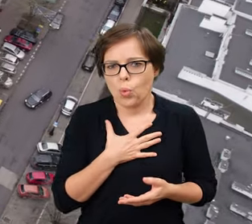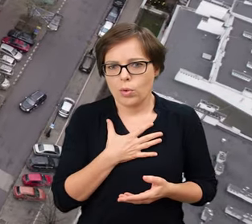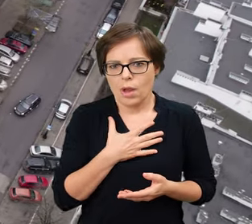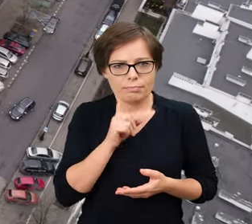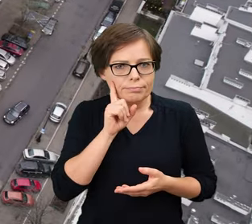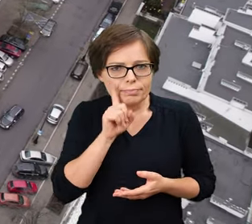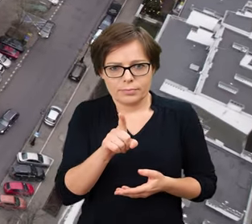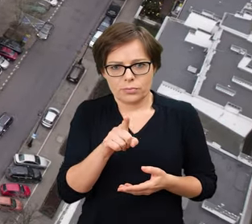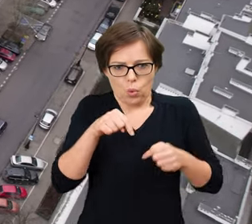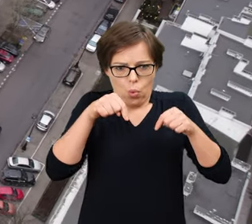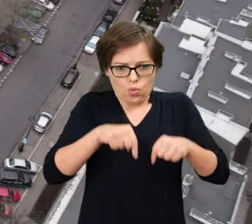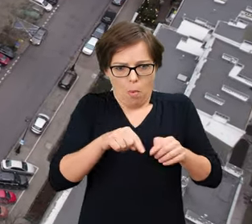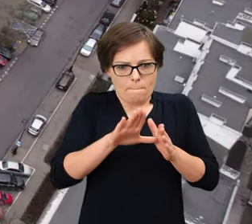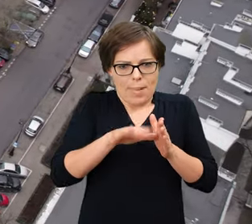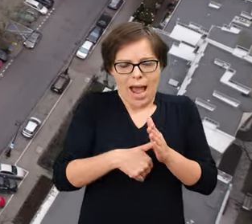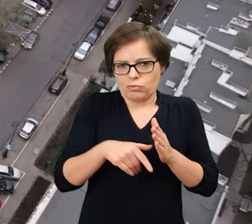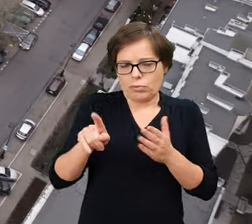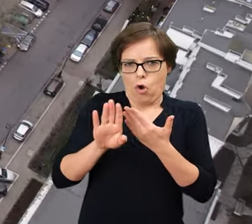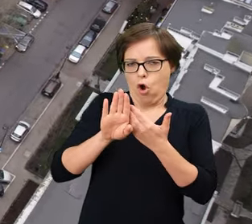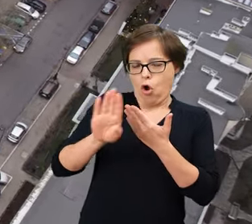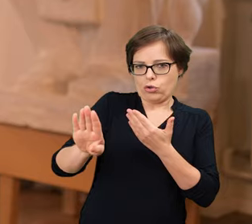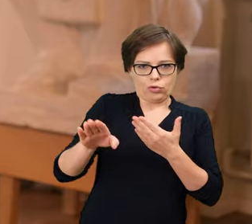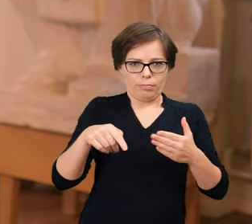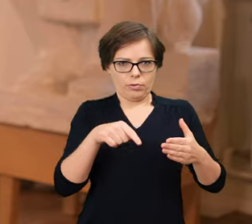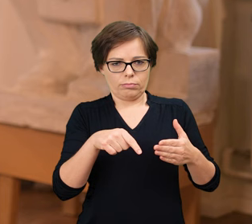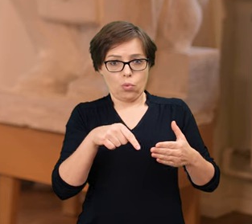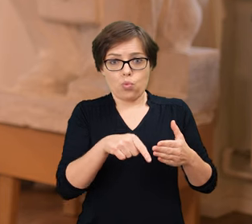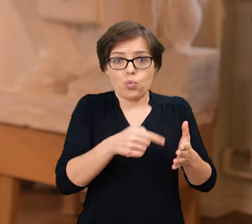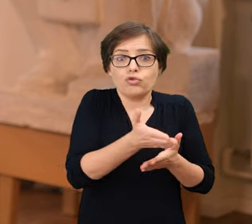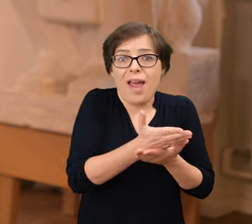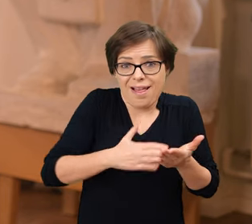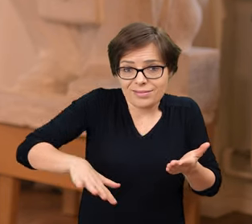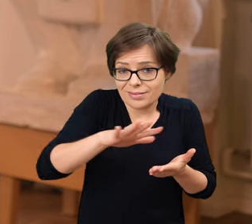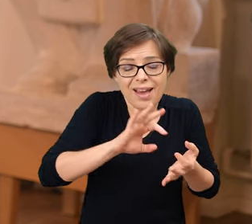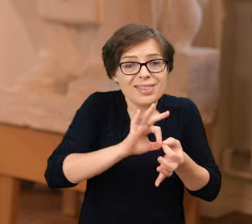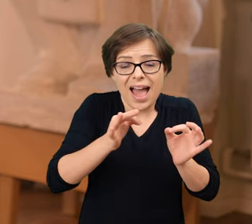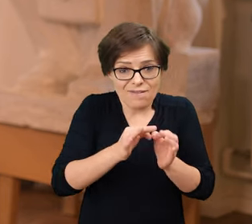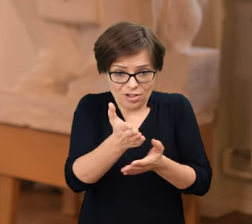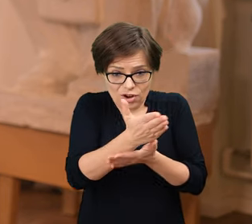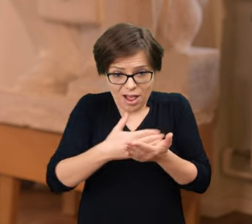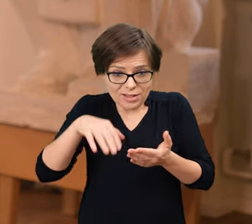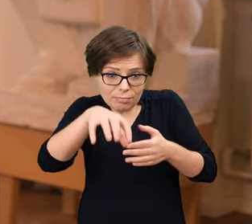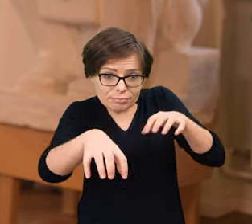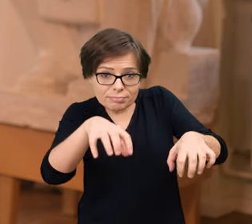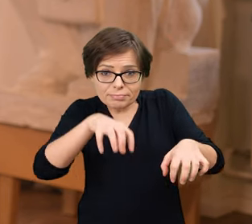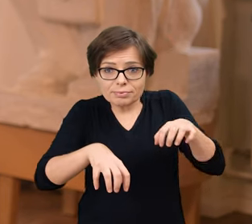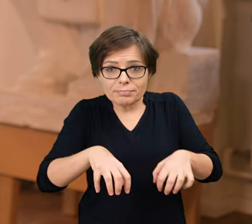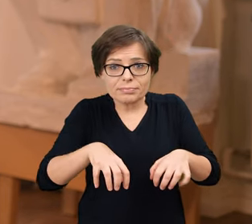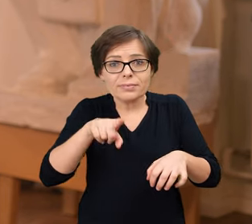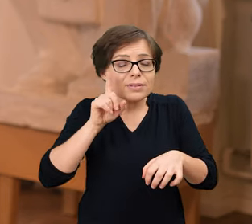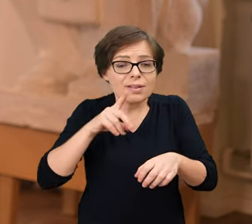mieszka się w odrębnym mieście. Ta dzielnica, a nawet jej poszczególne kwartały mają tak